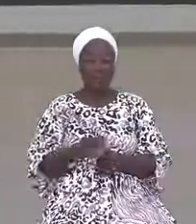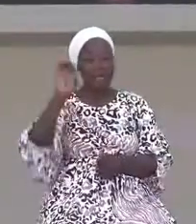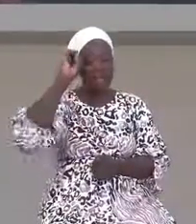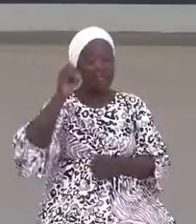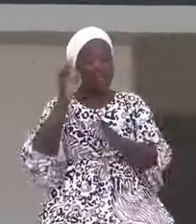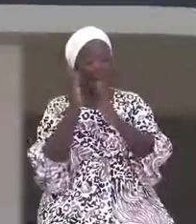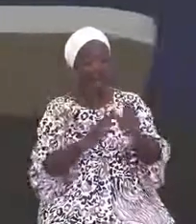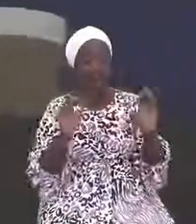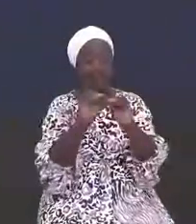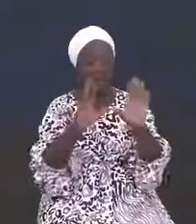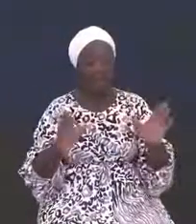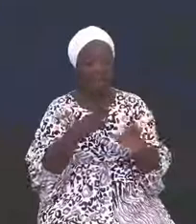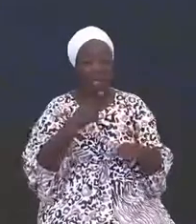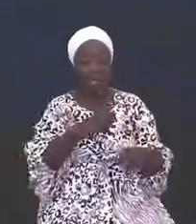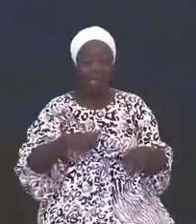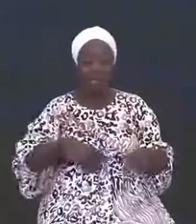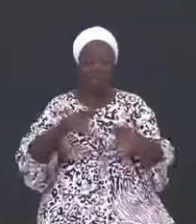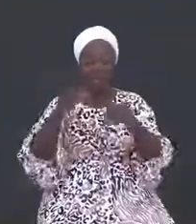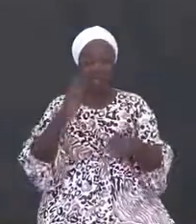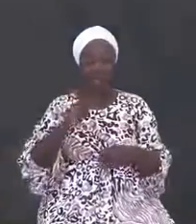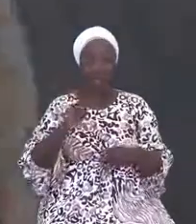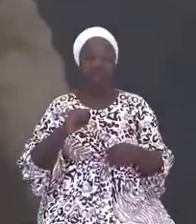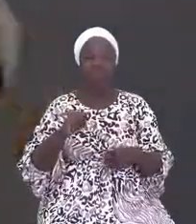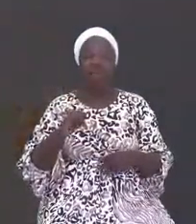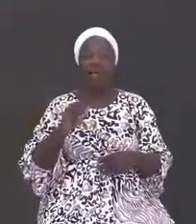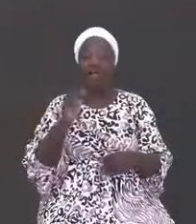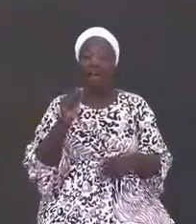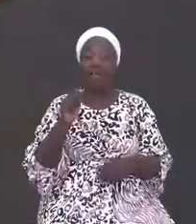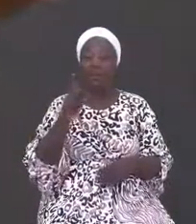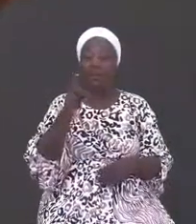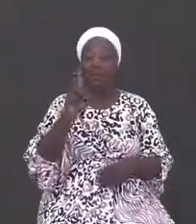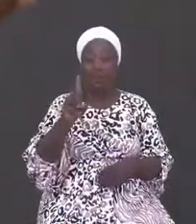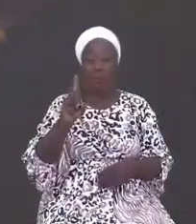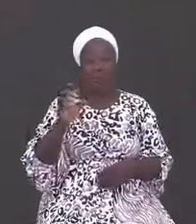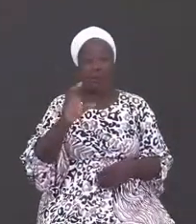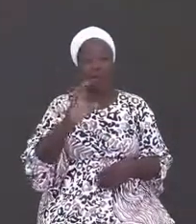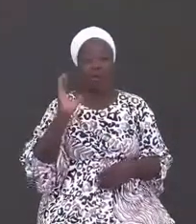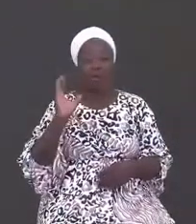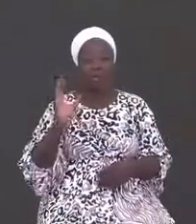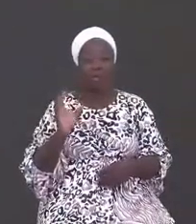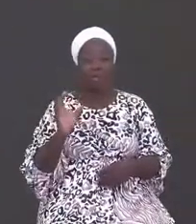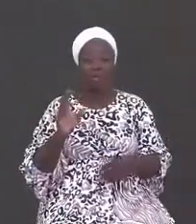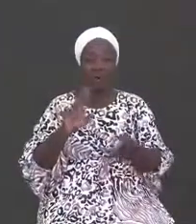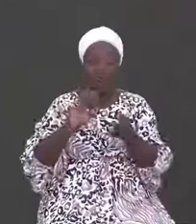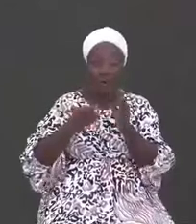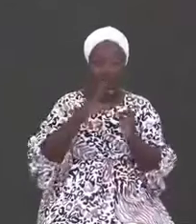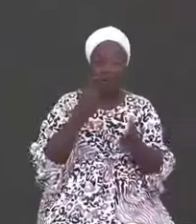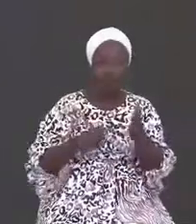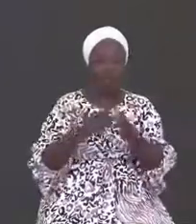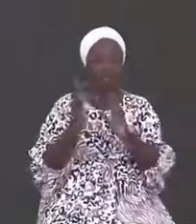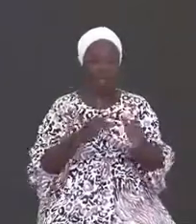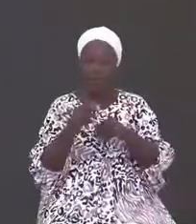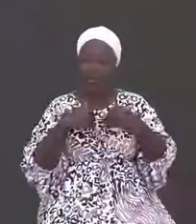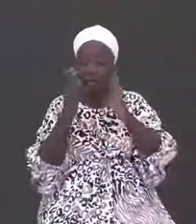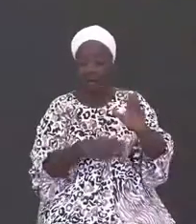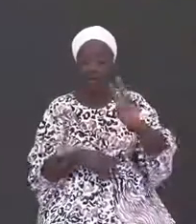a donné 100% de ce qu'il a quitté. Si tu as quitté 2, c'est fois 2. Si tu